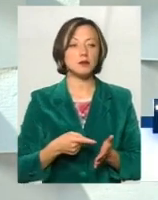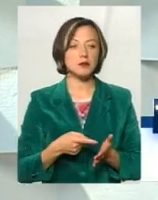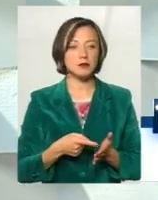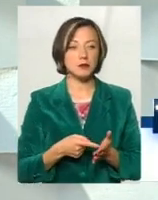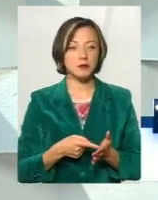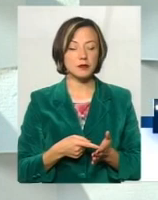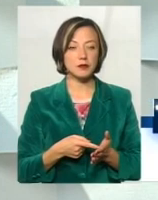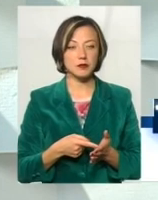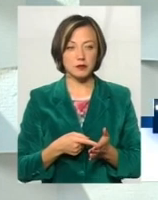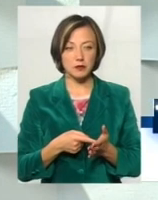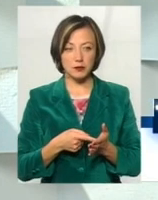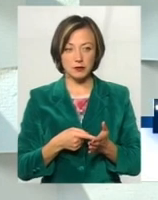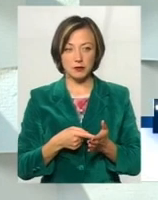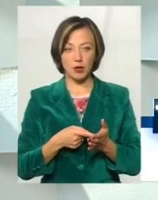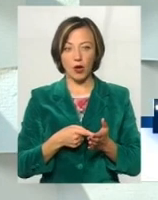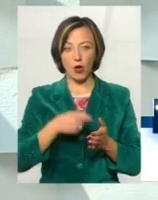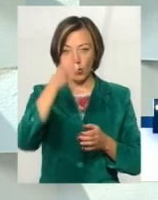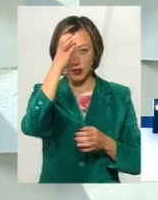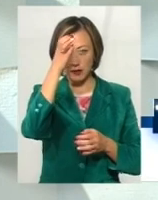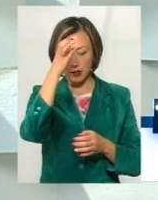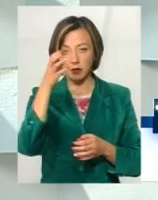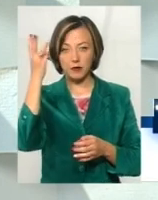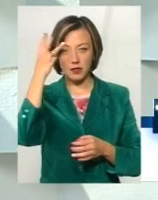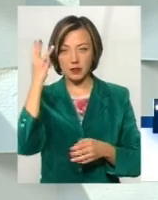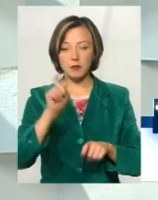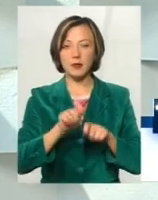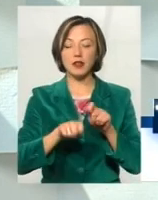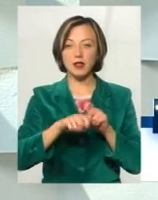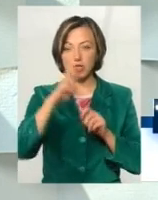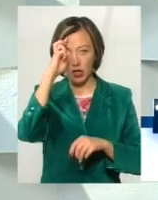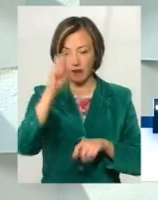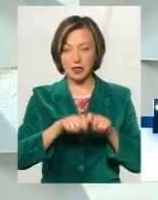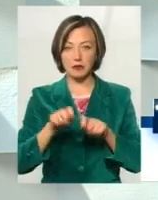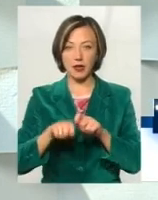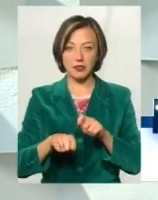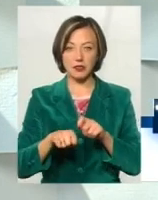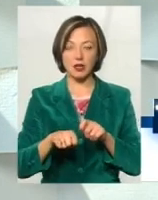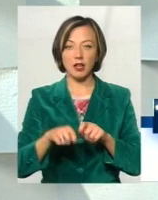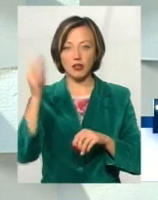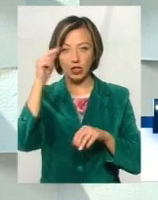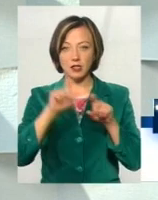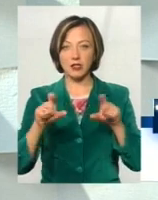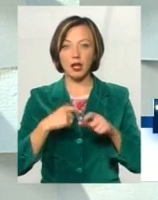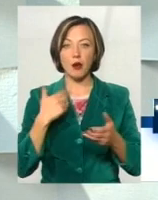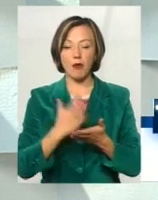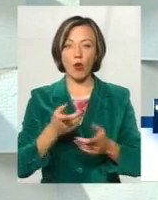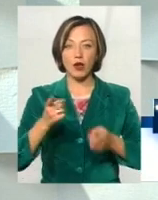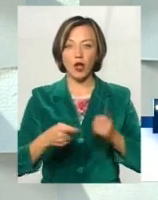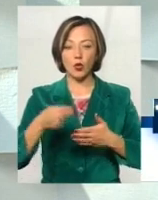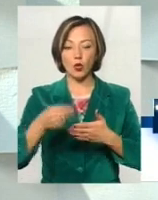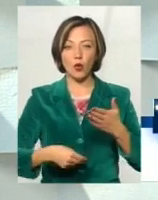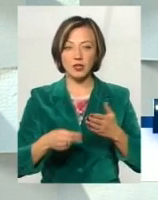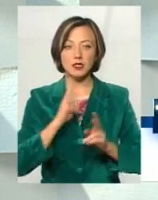освіту Хмельницького перевіряла Державна інспекція навчальних закладів. Я маю на руках оригінал довідки.